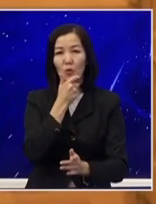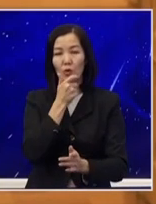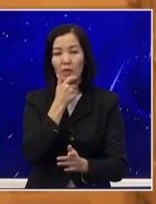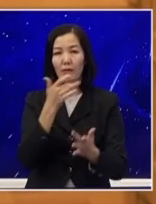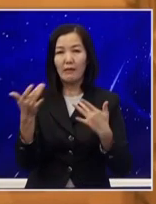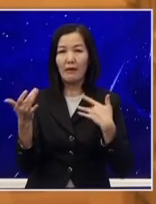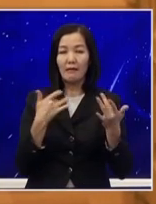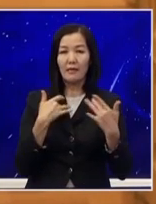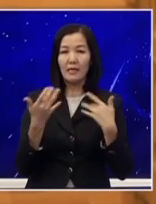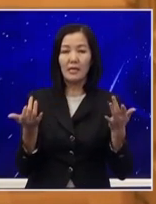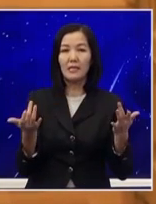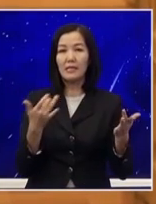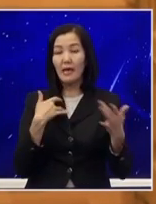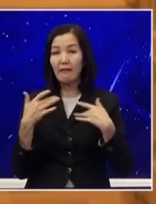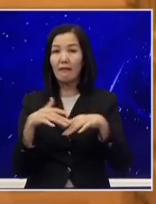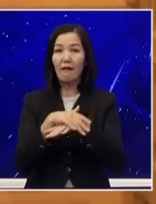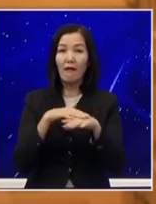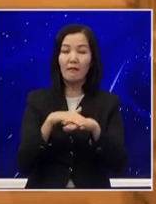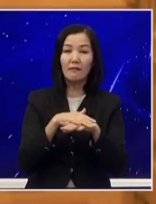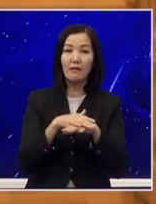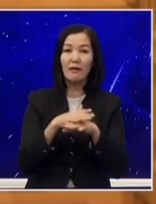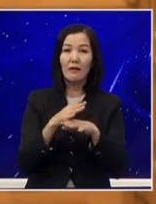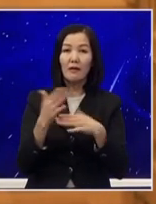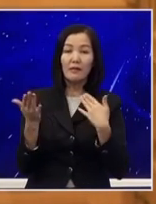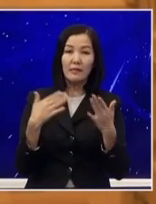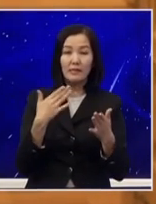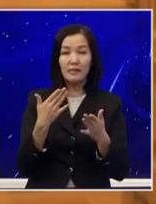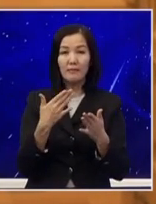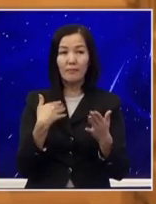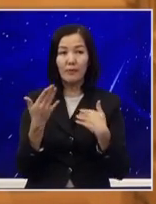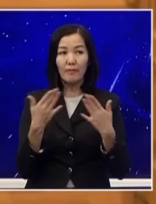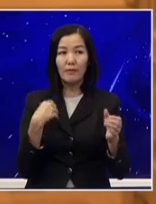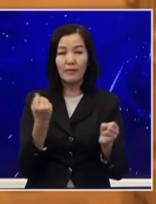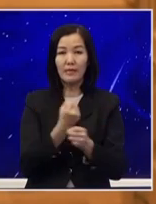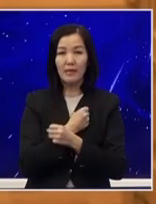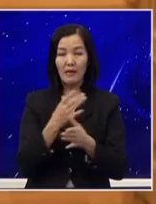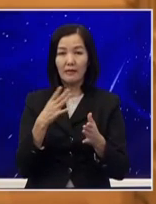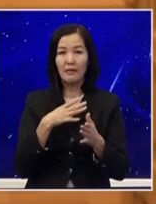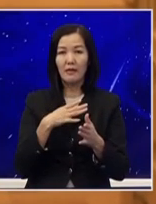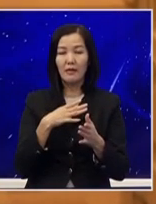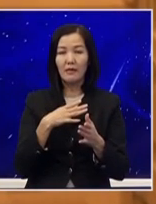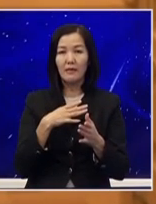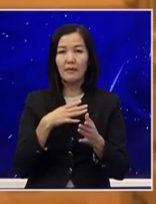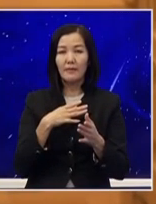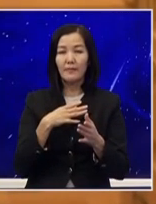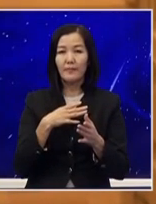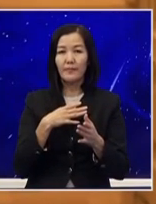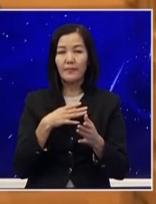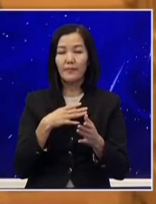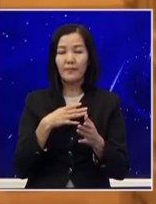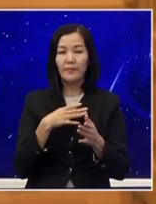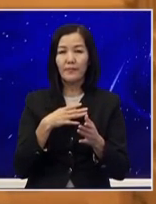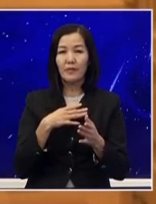театрды, театр көрерменді сағынып қапты. Керемет бір-бірімізді сүйіспеншілікпен, бір сағынышпен,